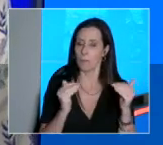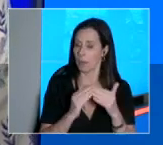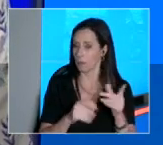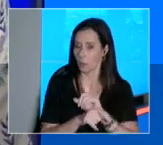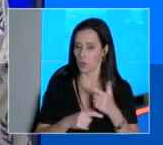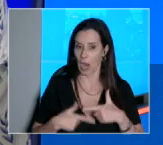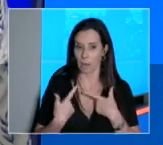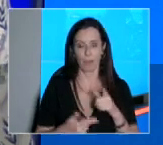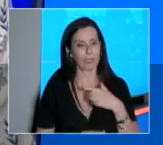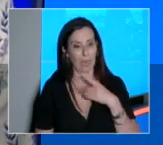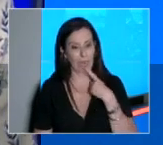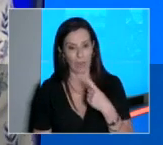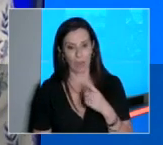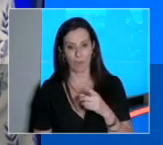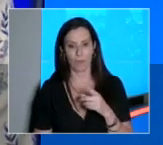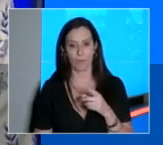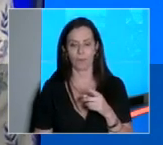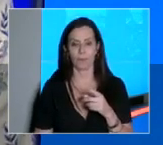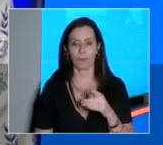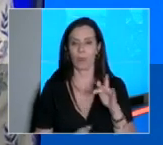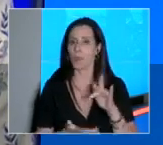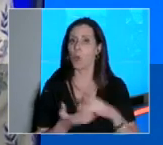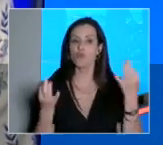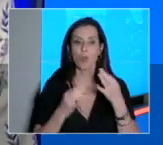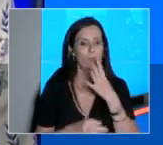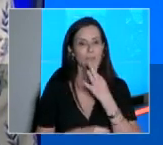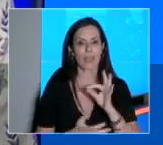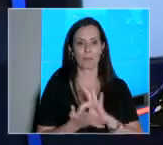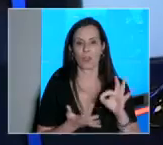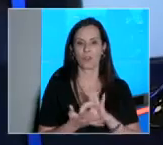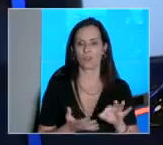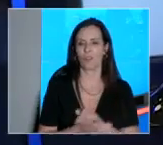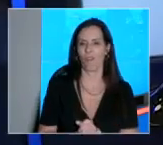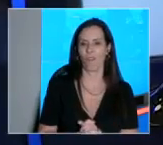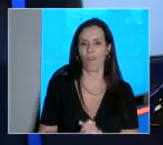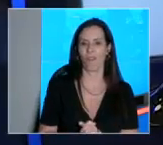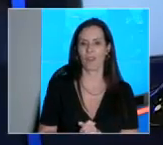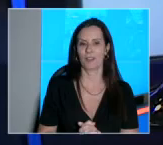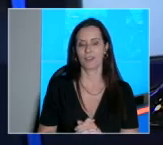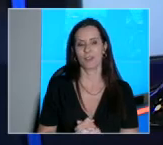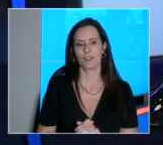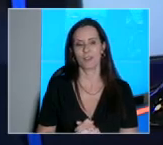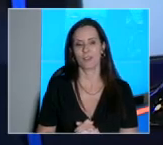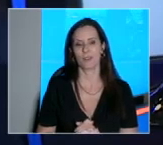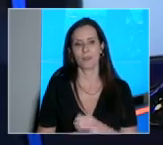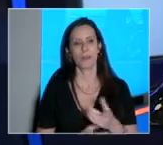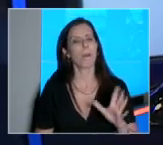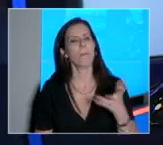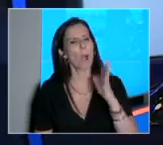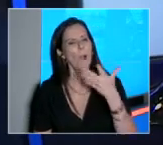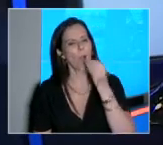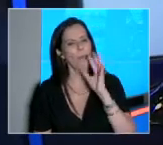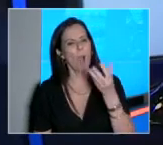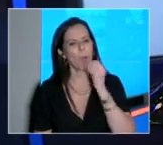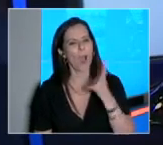לעידן שאנחנו נמצאים בו. אגב, אני רק אגיד לך, שנייה, אני מפריע, מקום מושלם וטעים כתוב. אז אני רק אומר מה כותבים לנו בפייסבוק. אנחנו